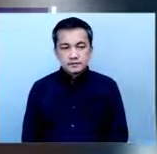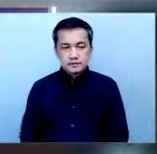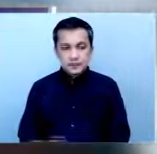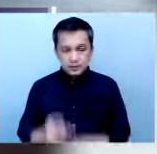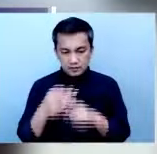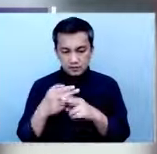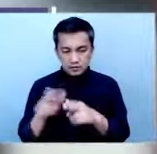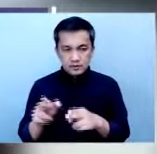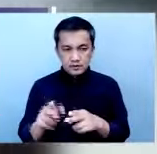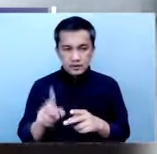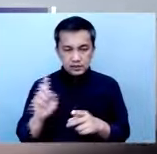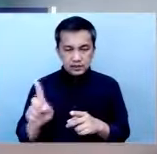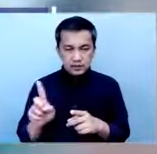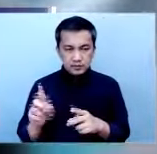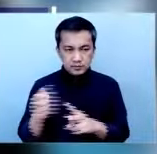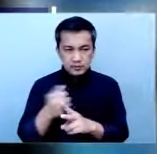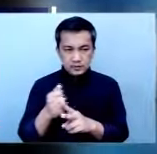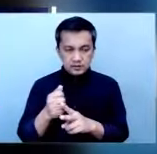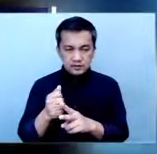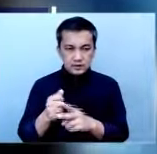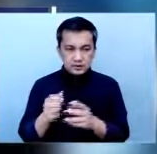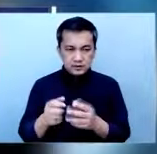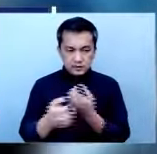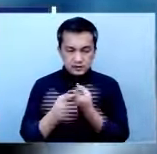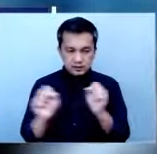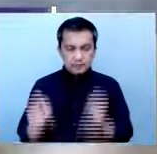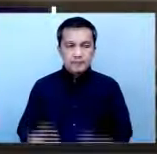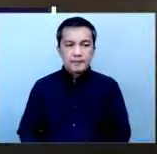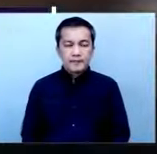Maya-maya, isa pang biktima ang nasagip.